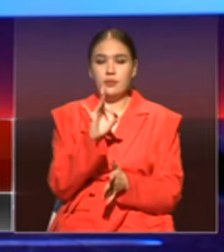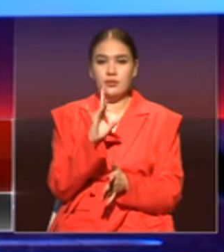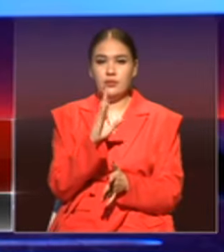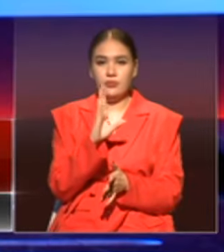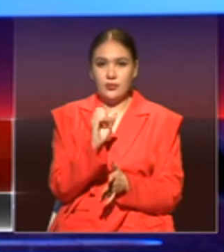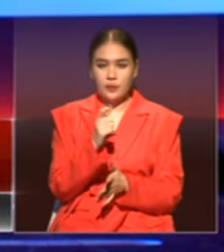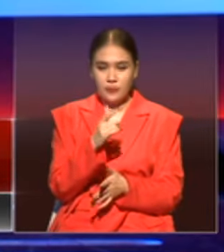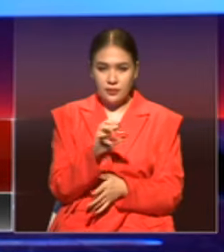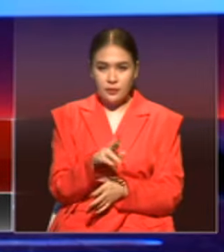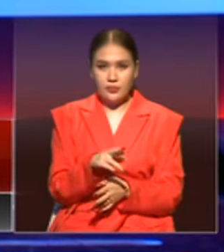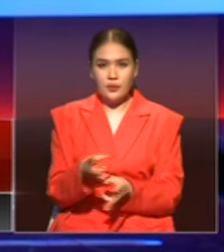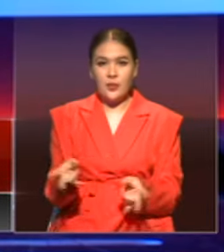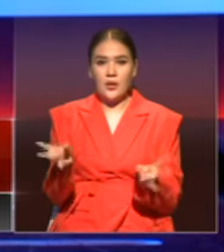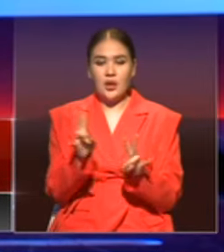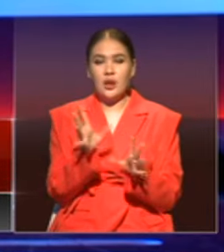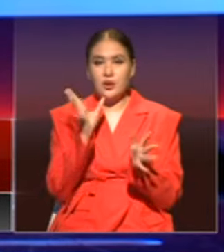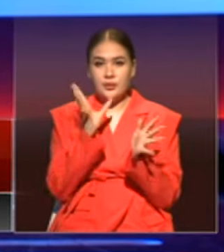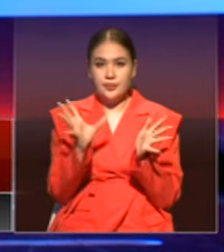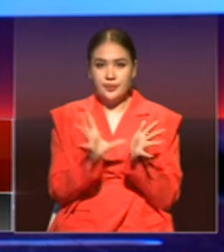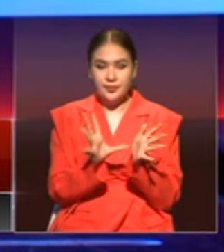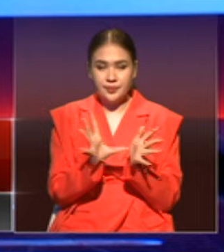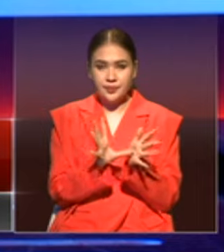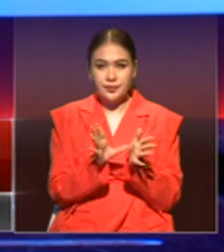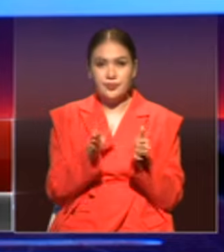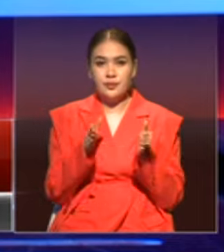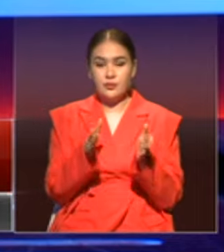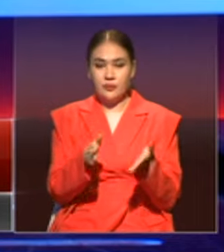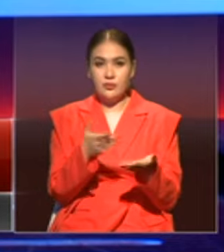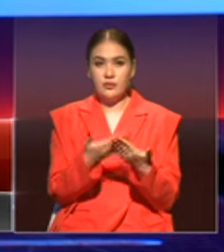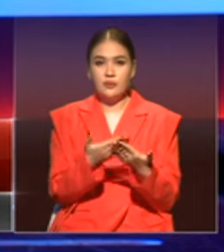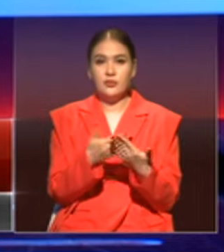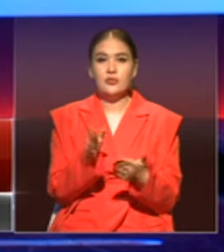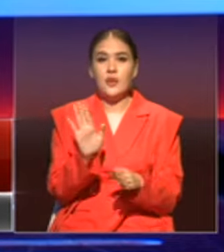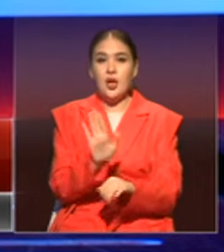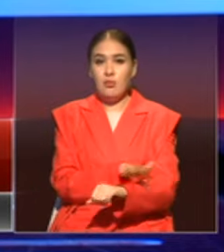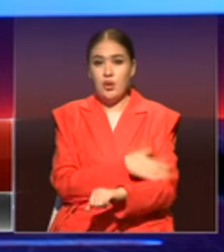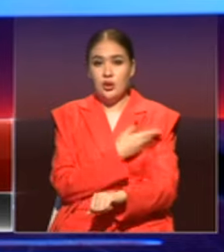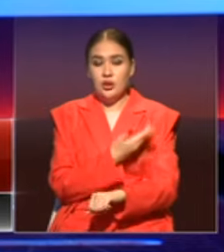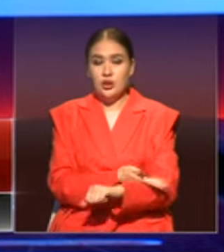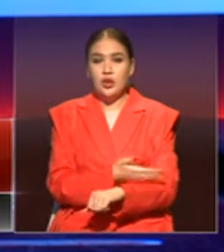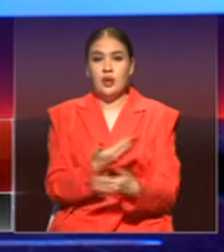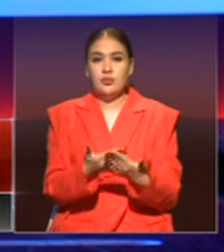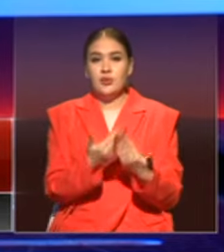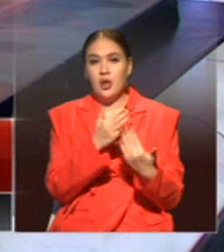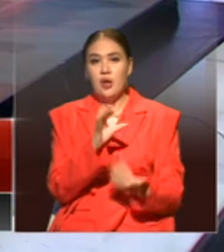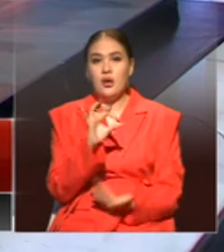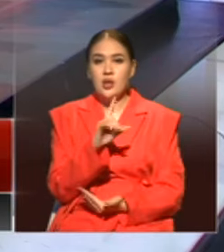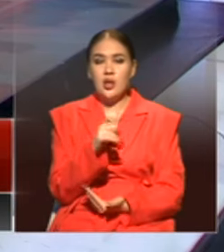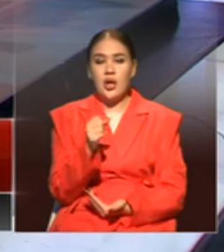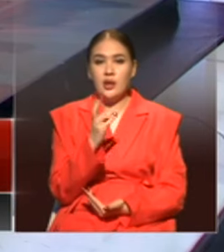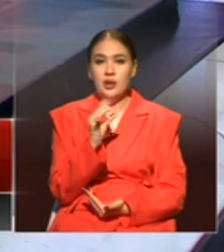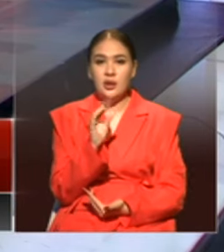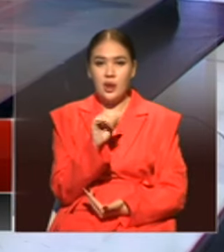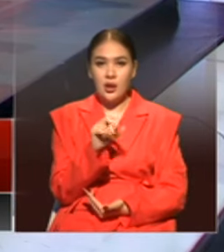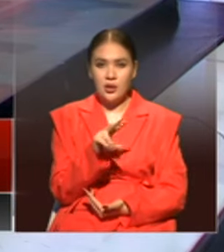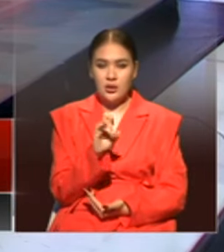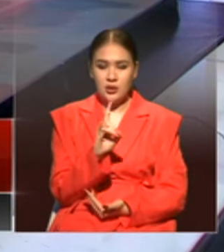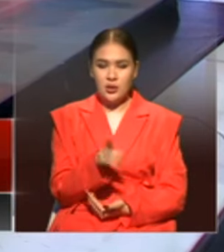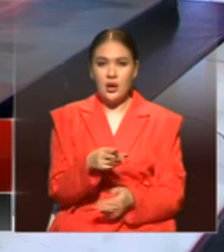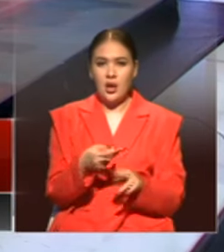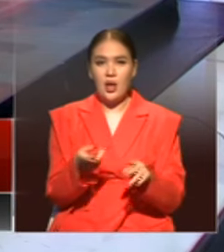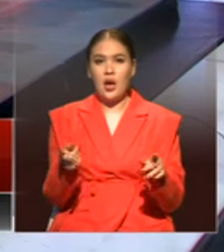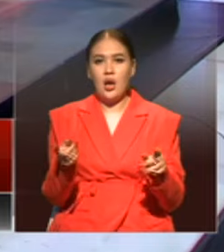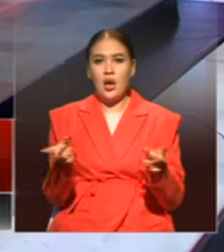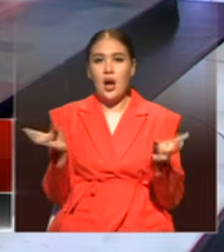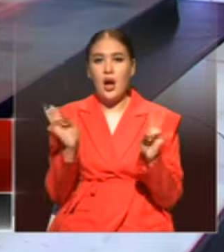тұжырымдамасын халықтардан энергия алуға бағыттағанда, мысалы үшін Польша, олар жаңағы ана органикалық қалдықтарға көбірек көңіл